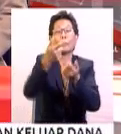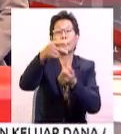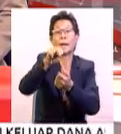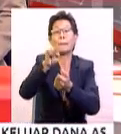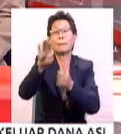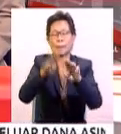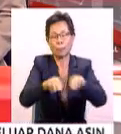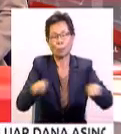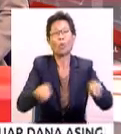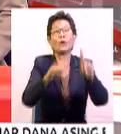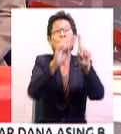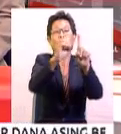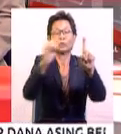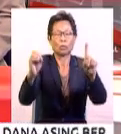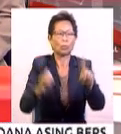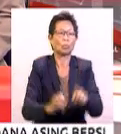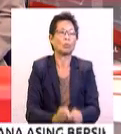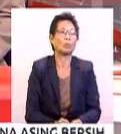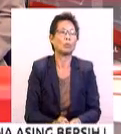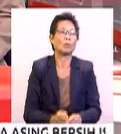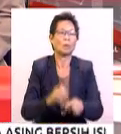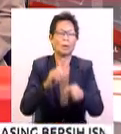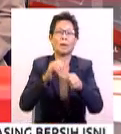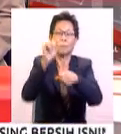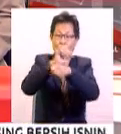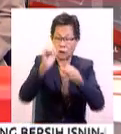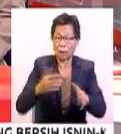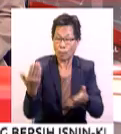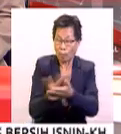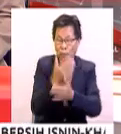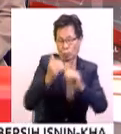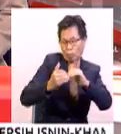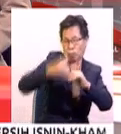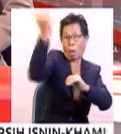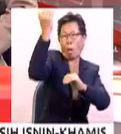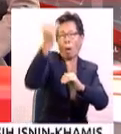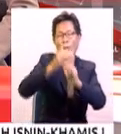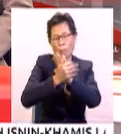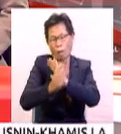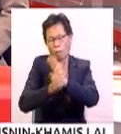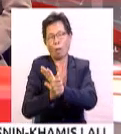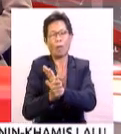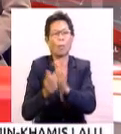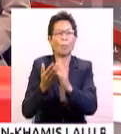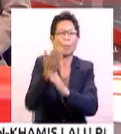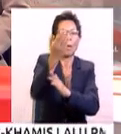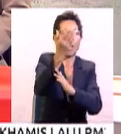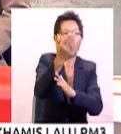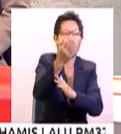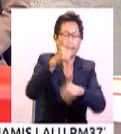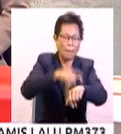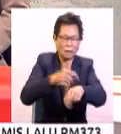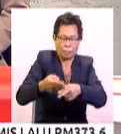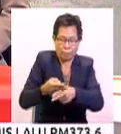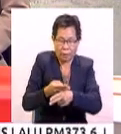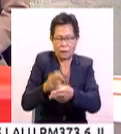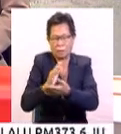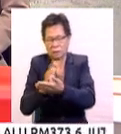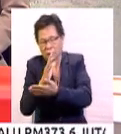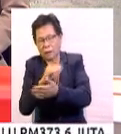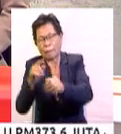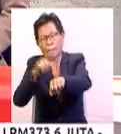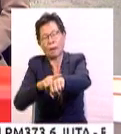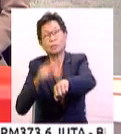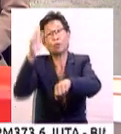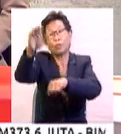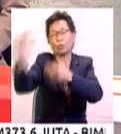Model Felda Baharu bakal menyuntik tenaga baharu dan mengoptimumkan potensi melalui pelan jangka pendek, sederhana dan jangka panjang